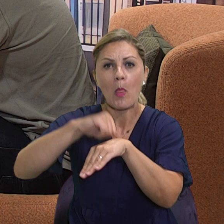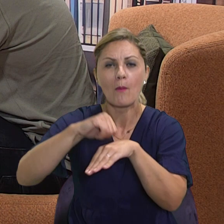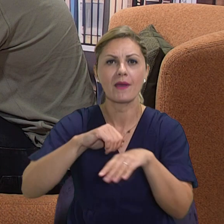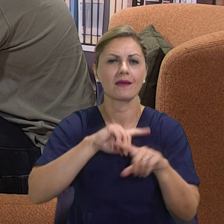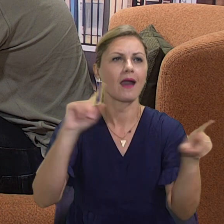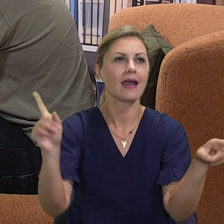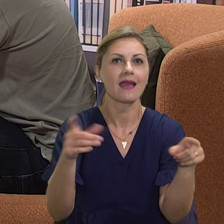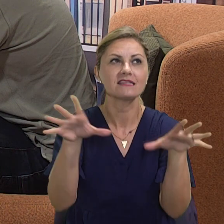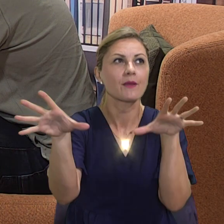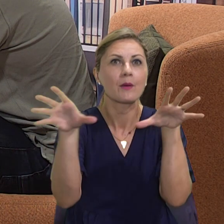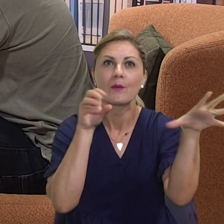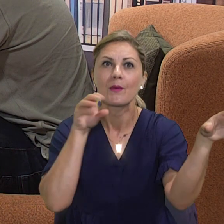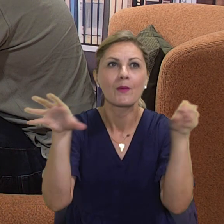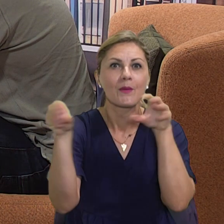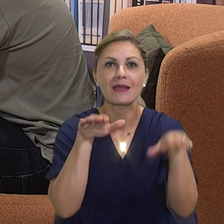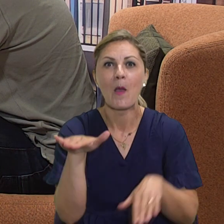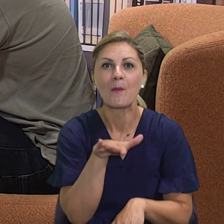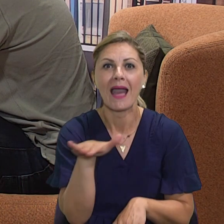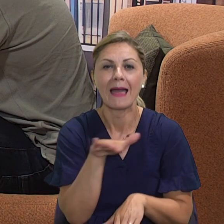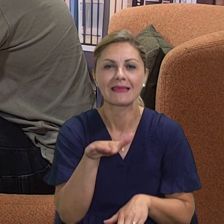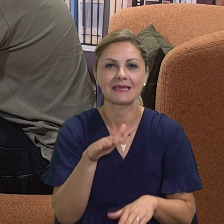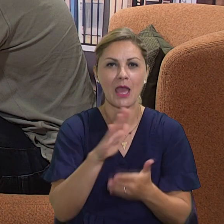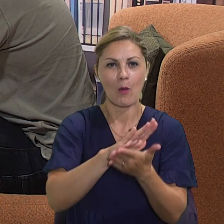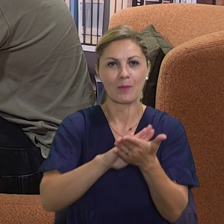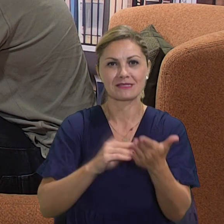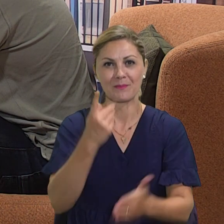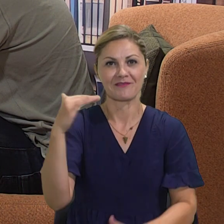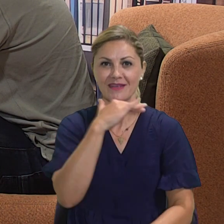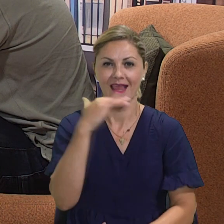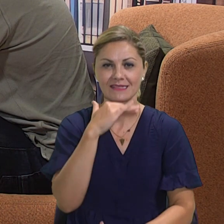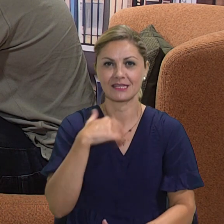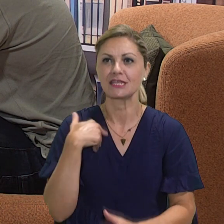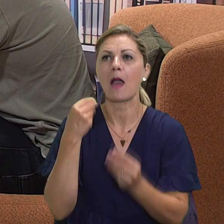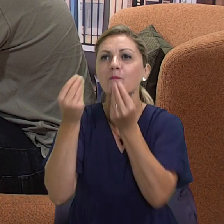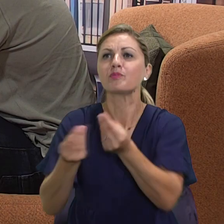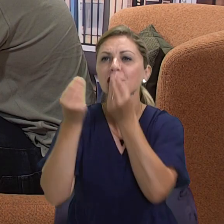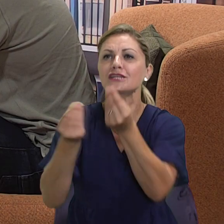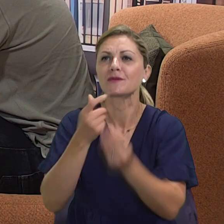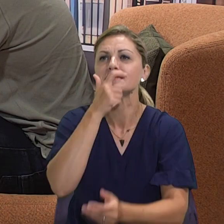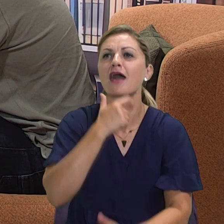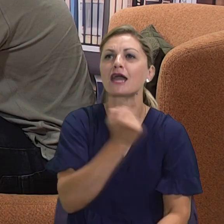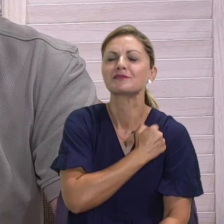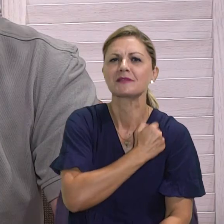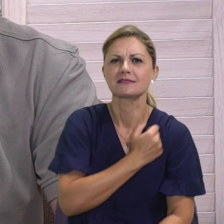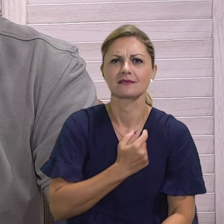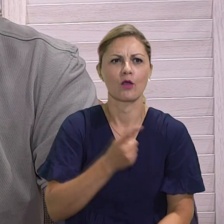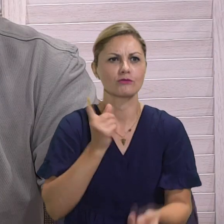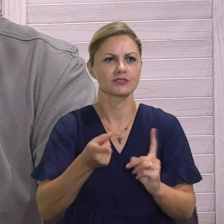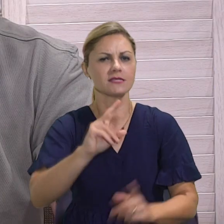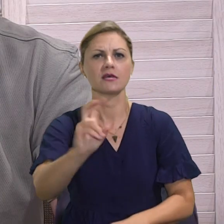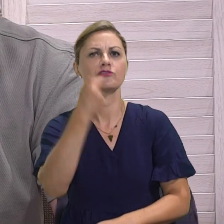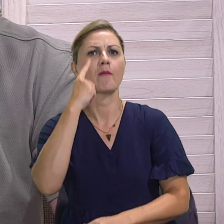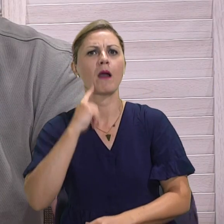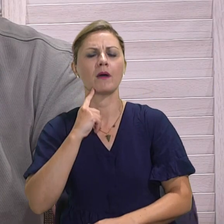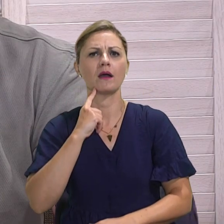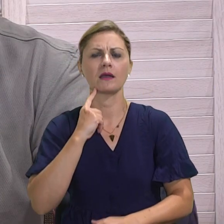sobom nosila i drugčije riječi, drugčije riječnike. I sad ja dođem u školu i problem, zove doma mater u školu.